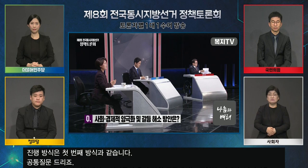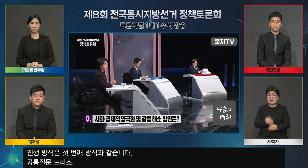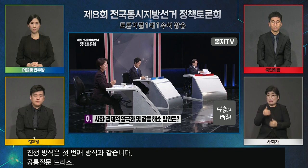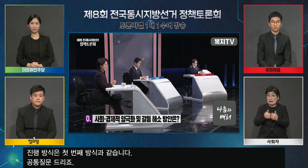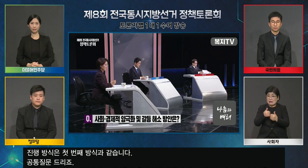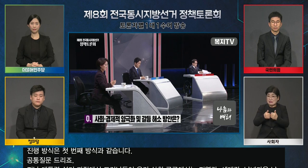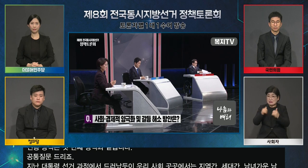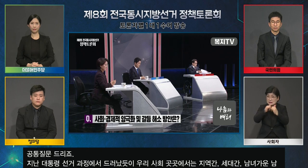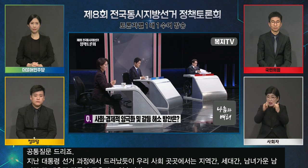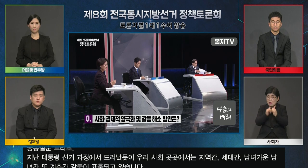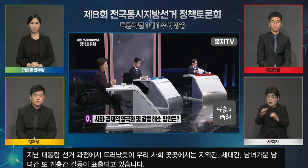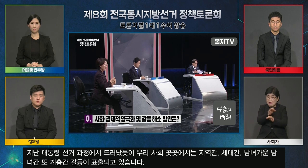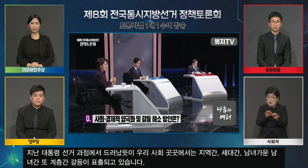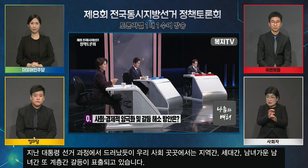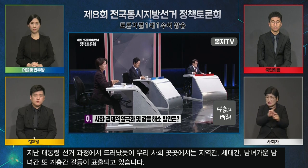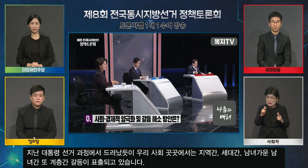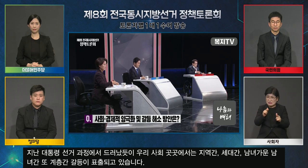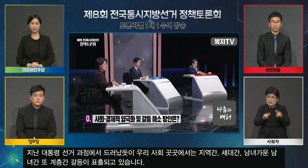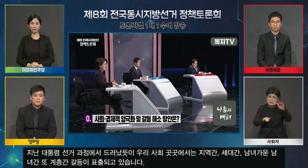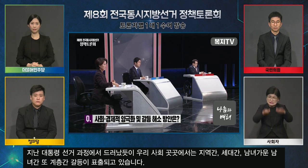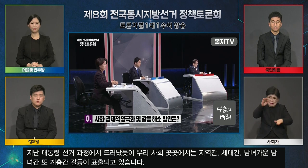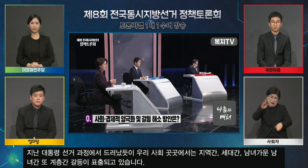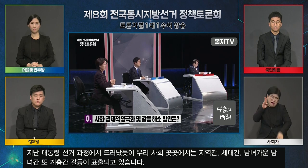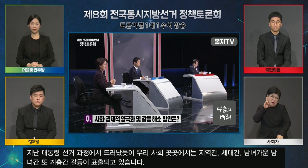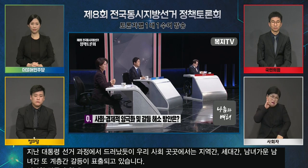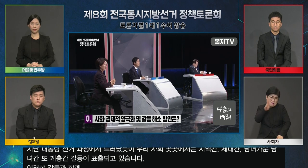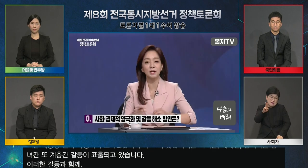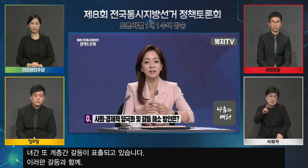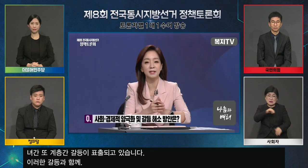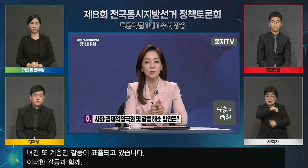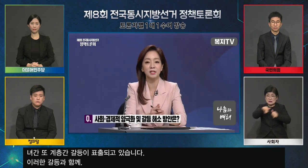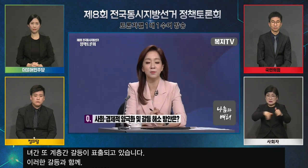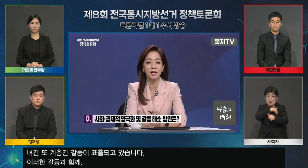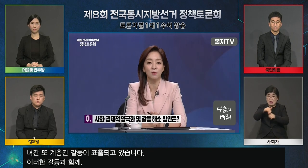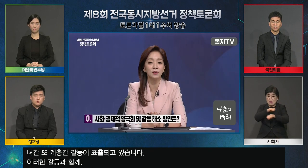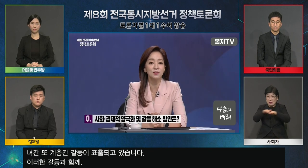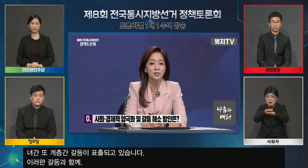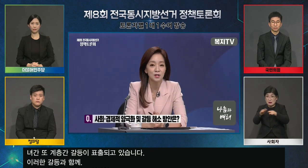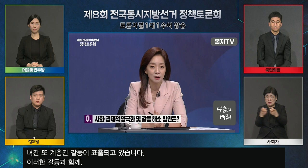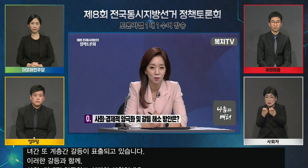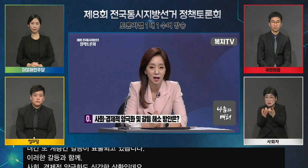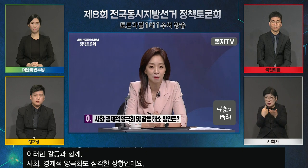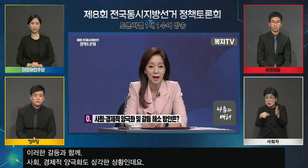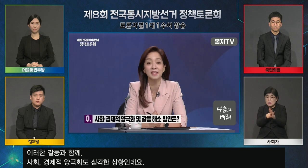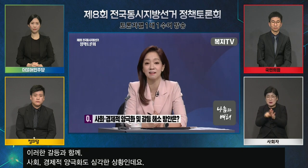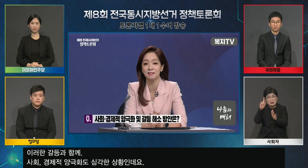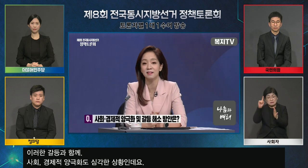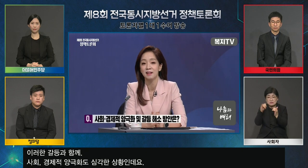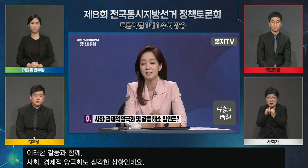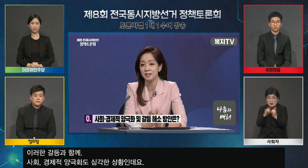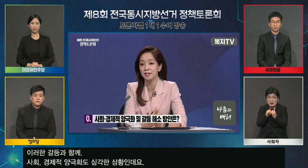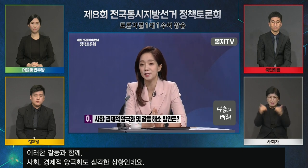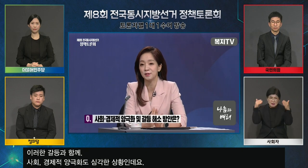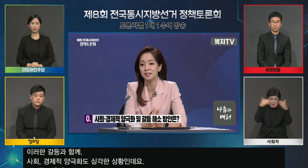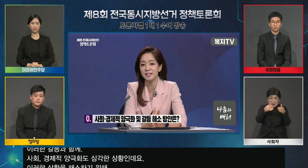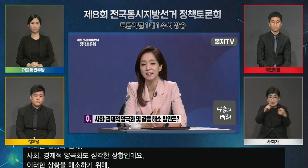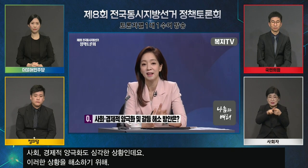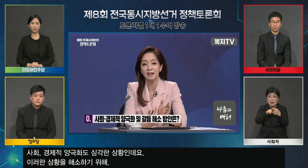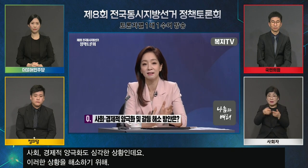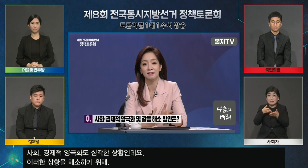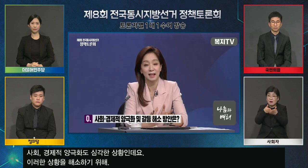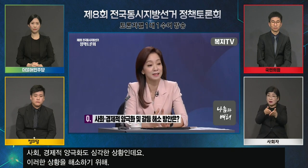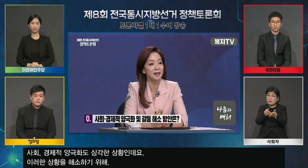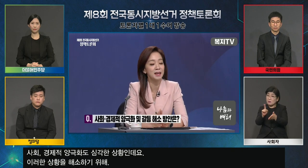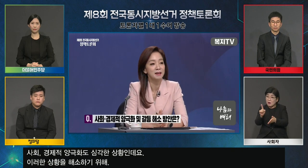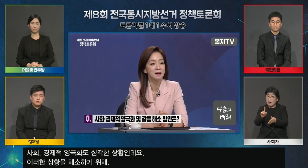사회 경제적 양극화도 심각한 상황인데요. 이러한 상황을 해소하기 위해 어떤 전략과 방향을 제시할 수 있는지